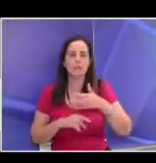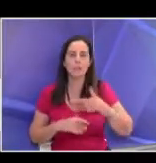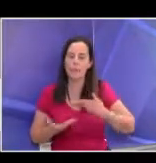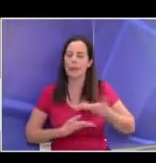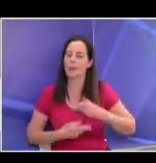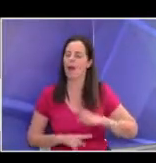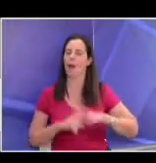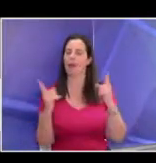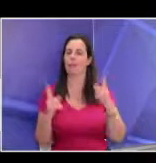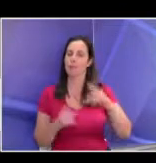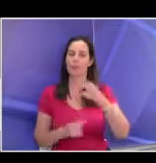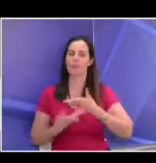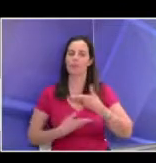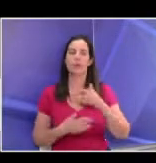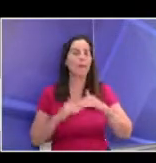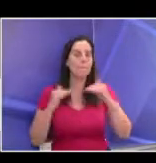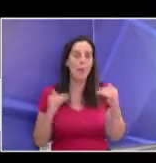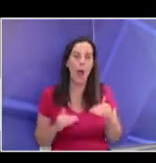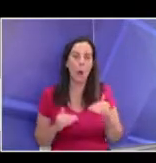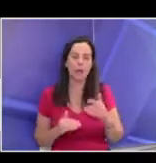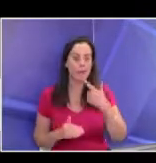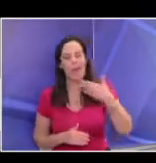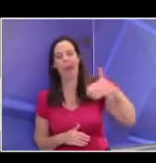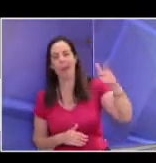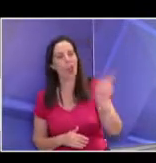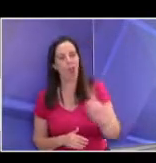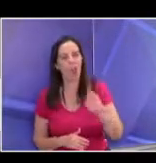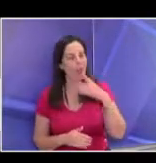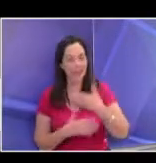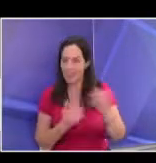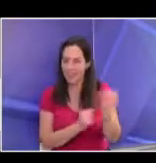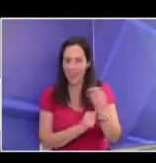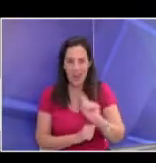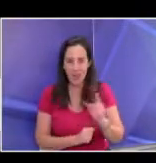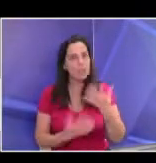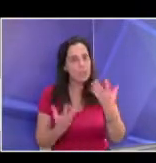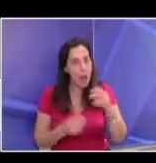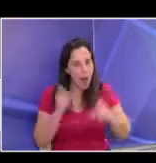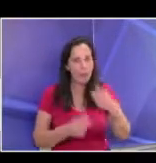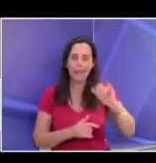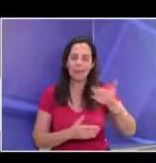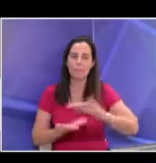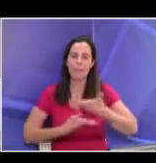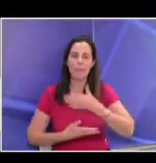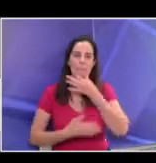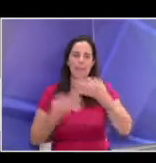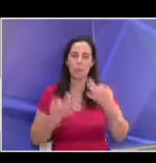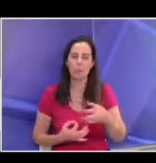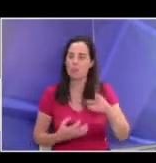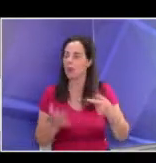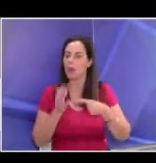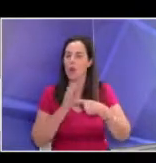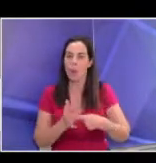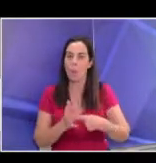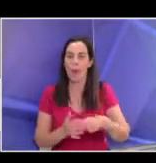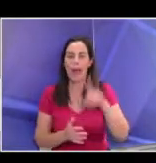מתייחסת אלייך בצורה יותר רצינית. היא פחות מנפנפת אותך וזורקת את התיק מכל המדרגות. לכן גם באמת יש כל מיני דברים כמו המאגר